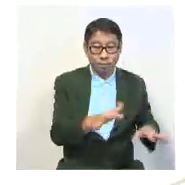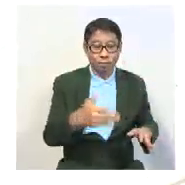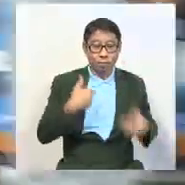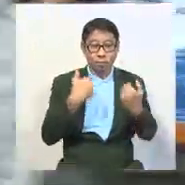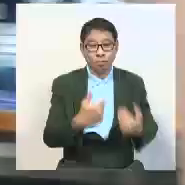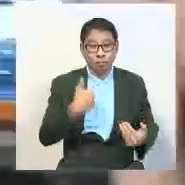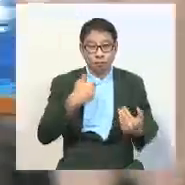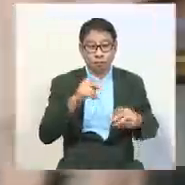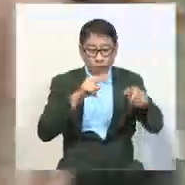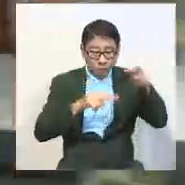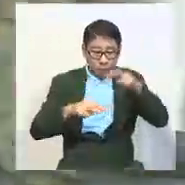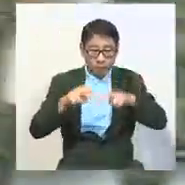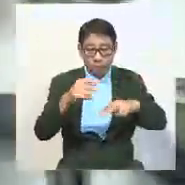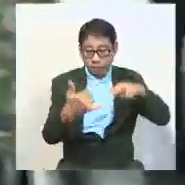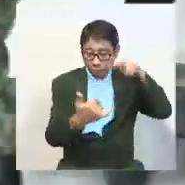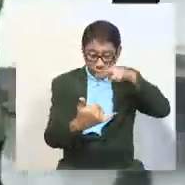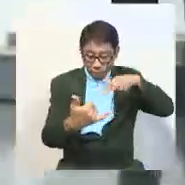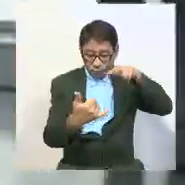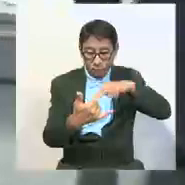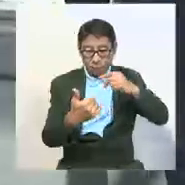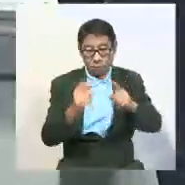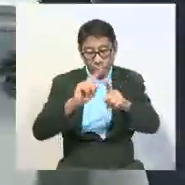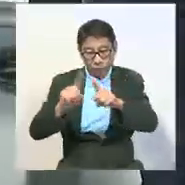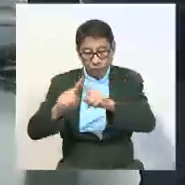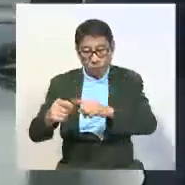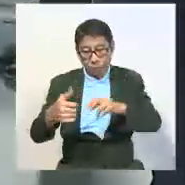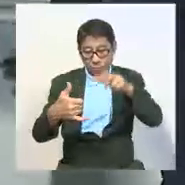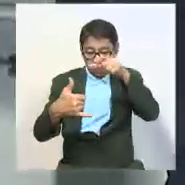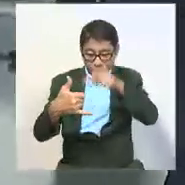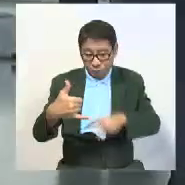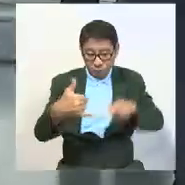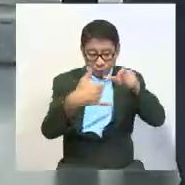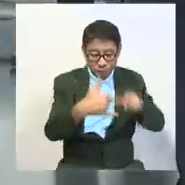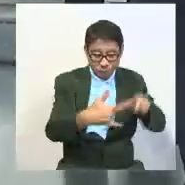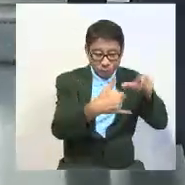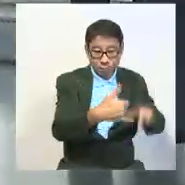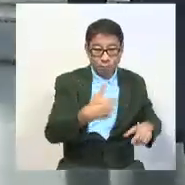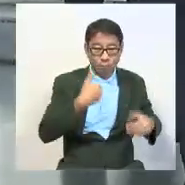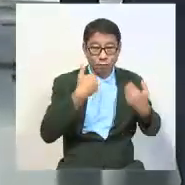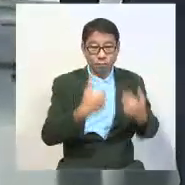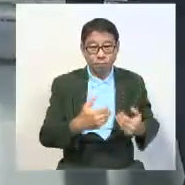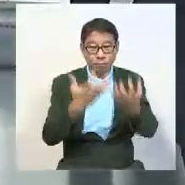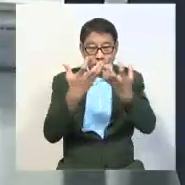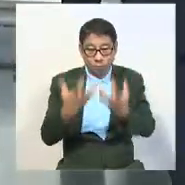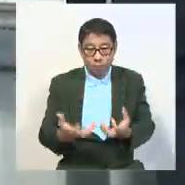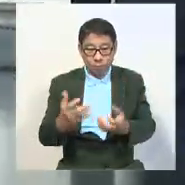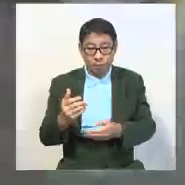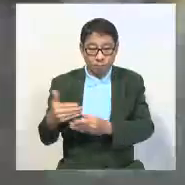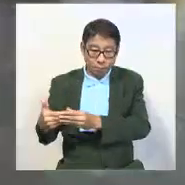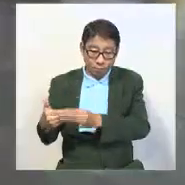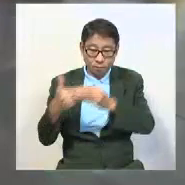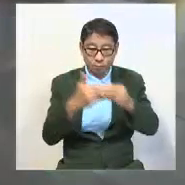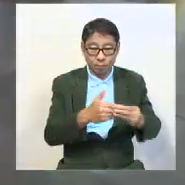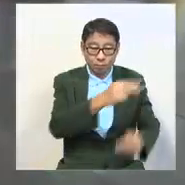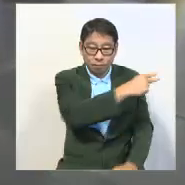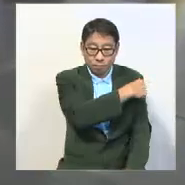นะคะก็จะมีการตรวจสอบอาการเบื้องต้นของแต่ละคนเพื่อประเมินอาการหากอาการค่อนข้างหนักก็จะส่งต่อมา